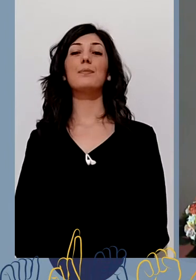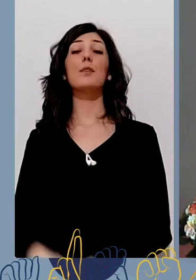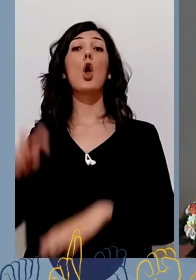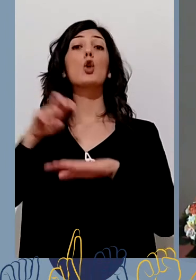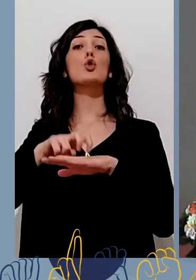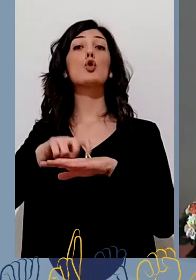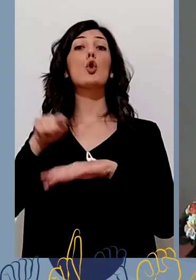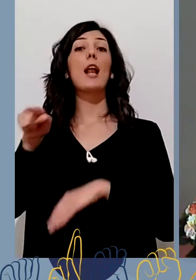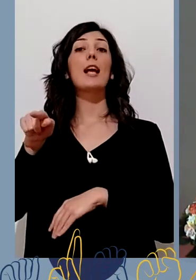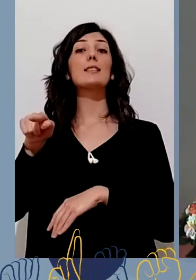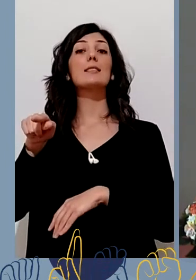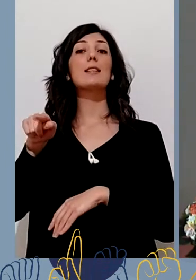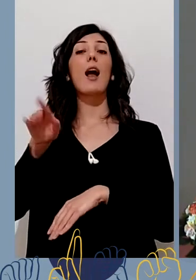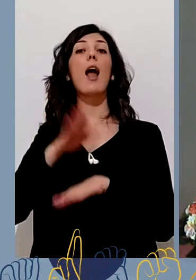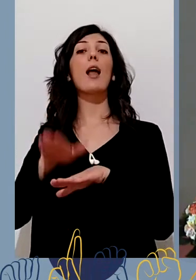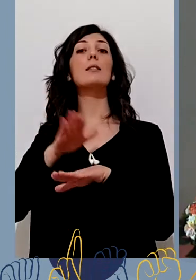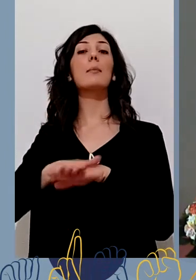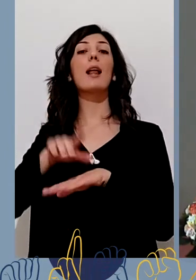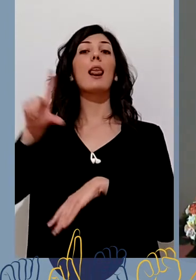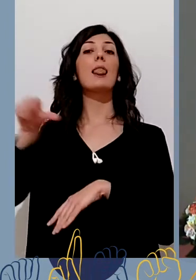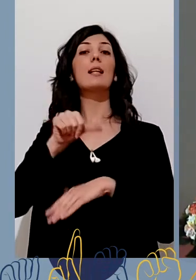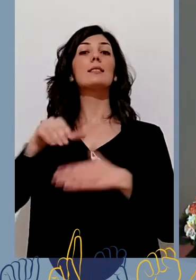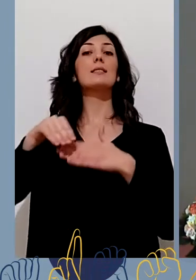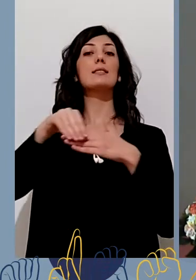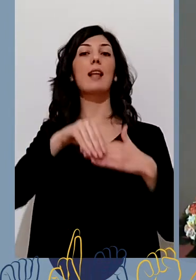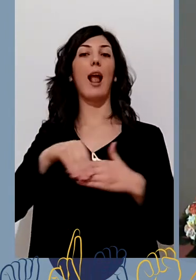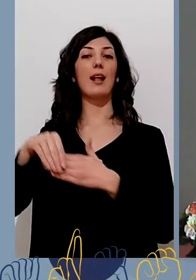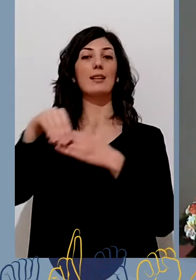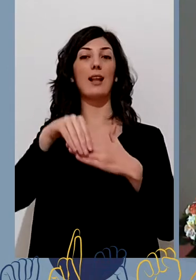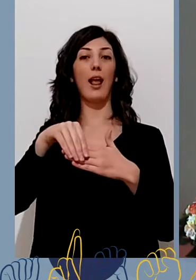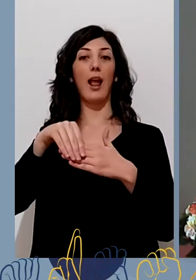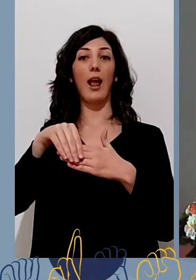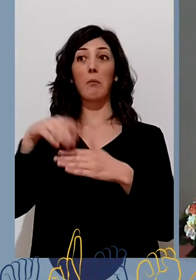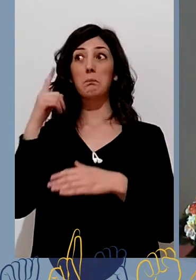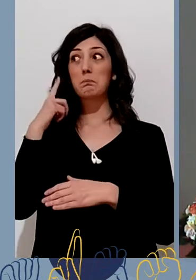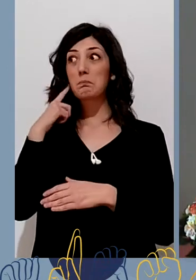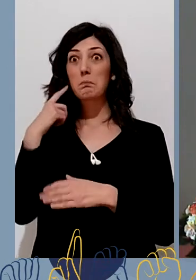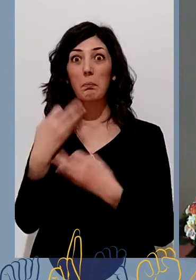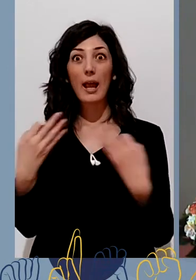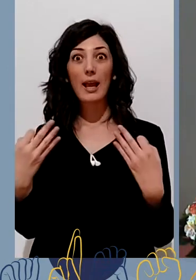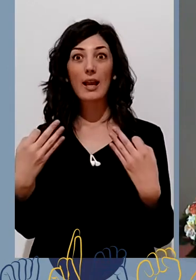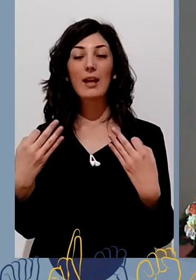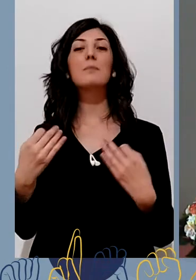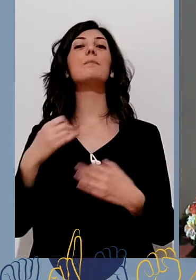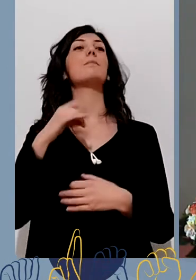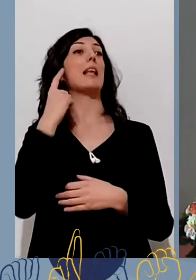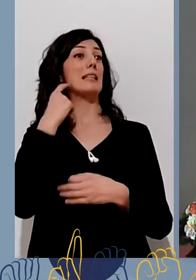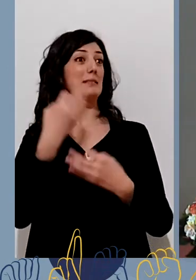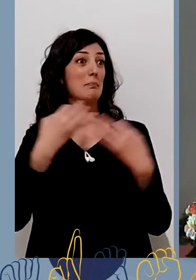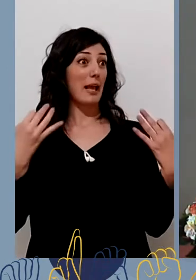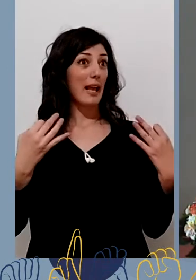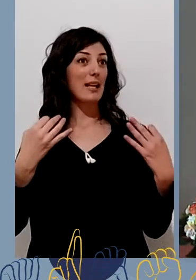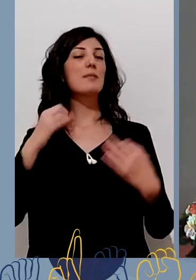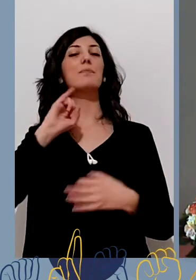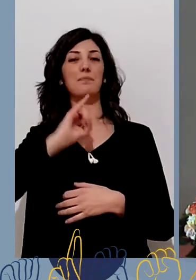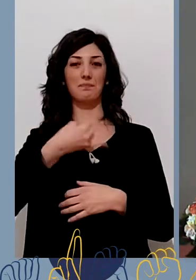LIS tattile. Dottoressa, ci sente? Mi sentite? Mi sentite?